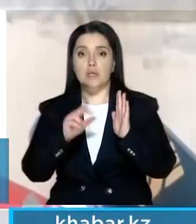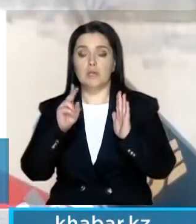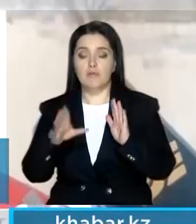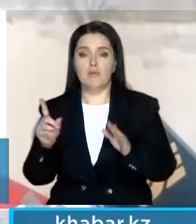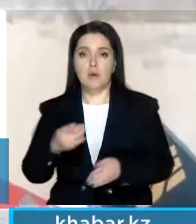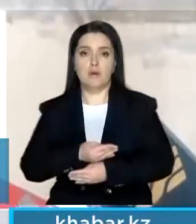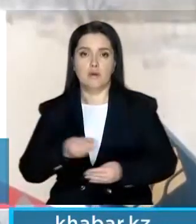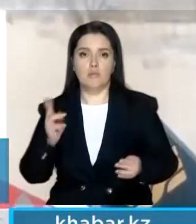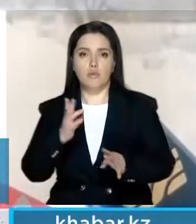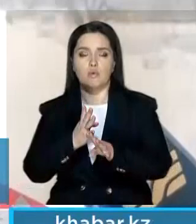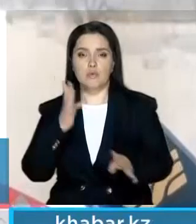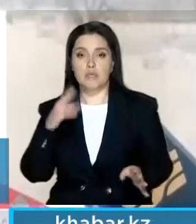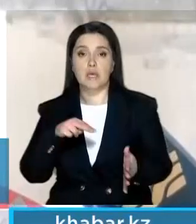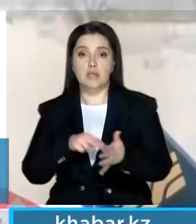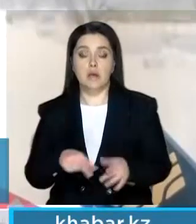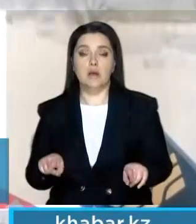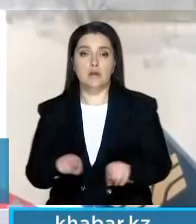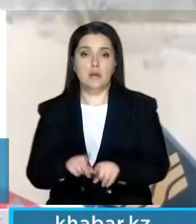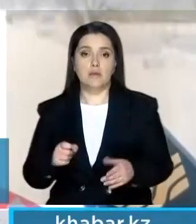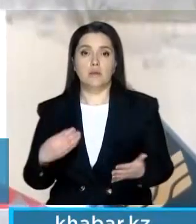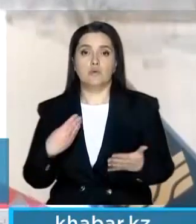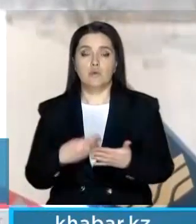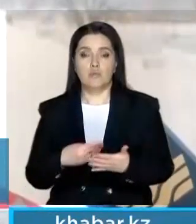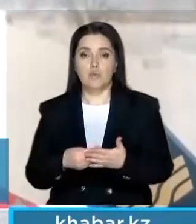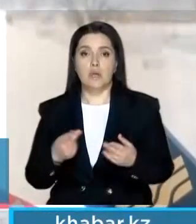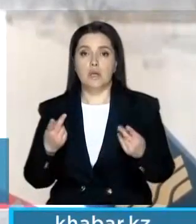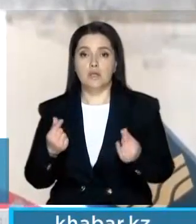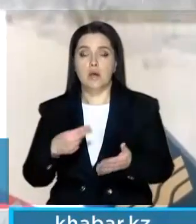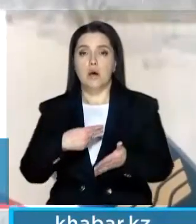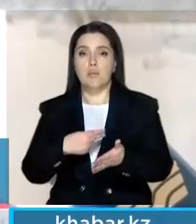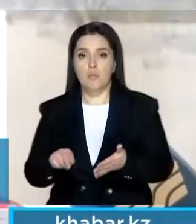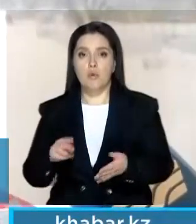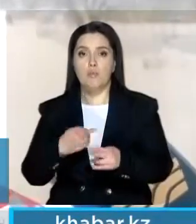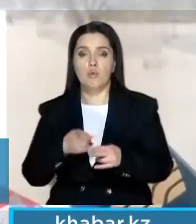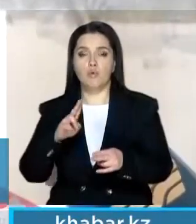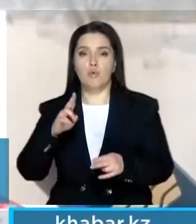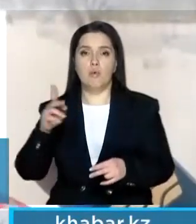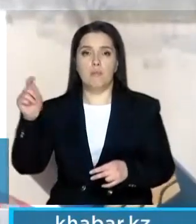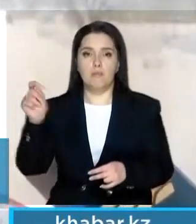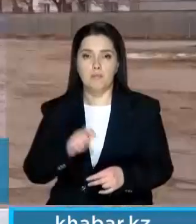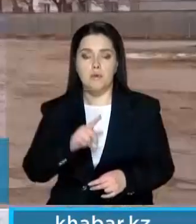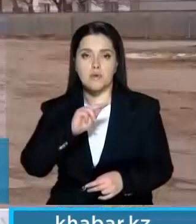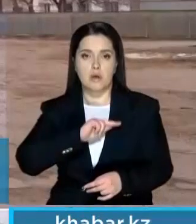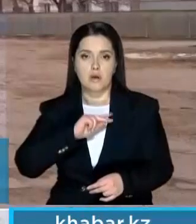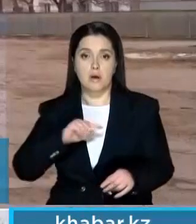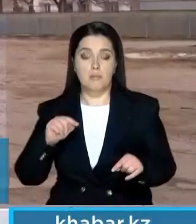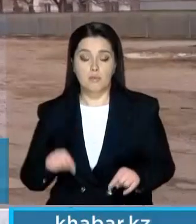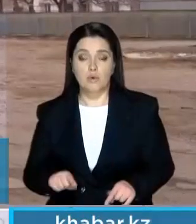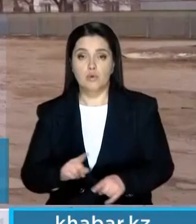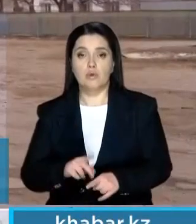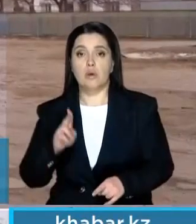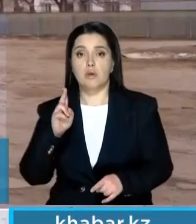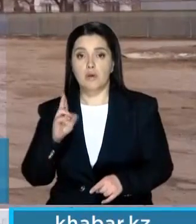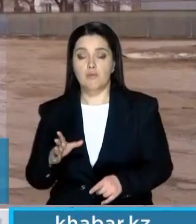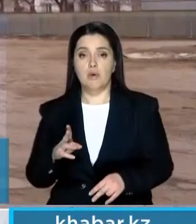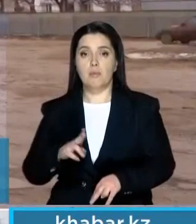распределять среди очередников также за счёт бюджетных средств покупаем жильё для специалистов приезжающих в район на работу помимо жилья в сёлах